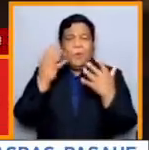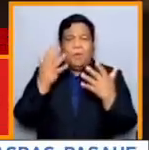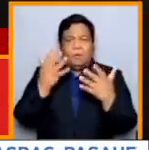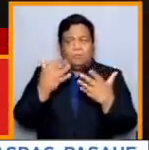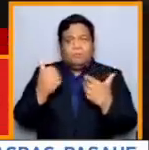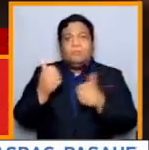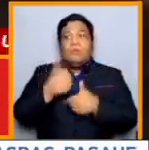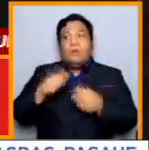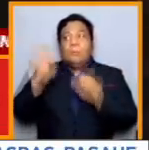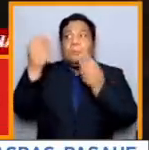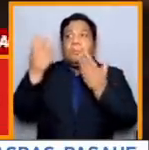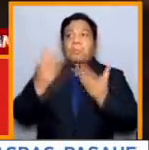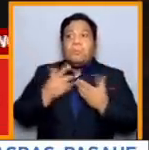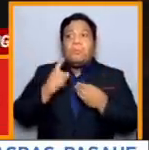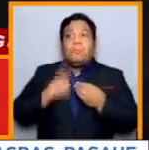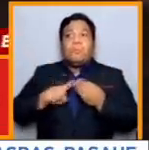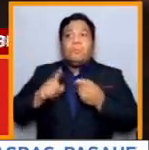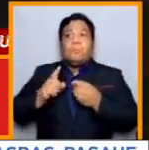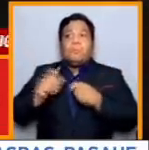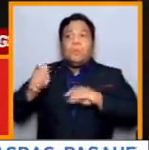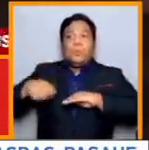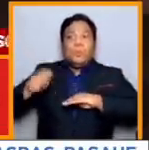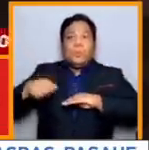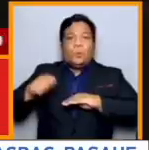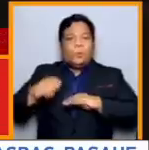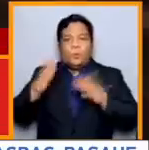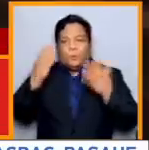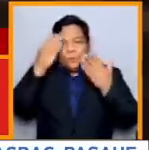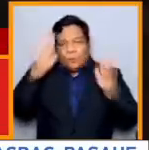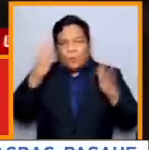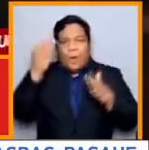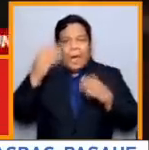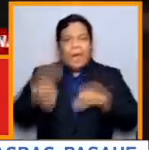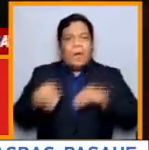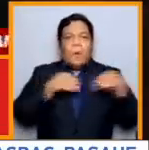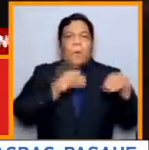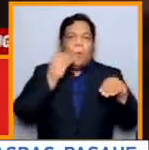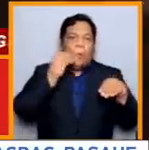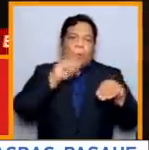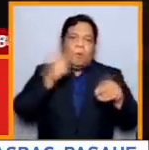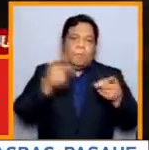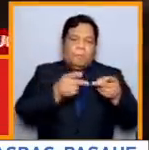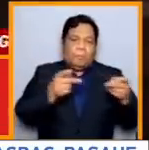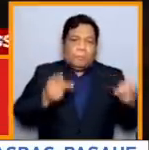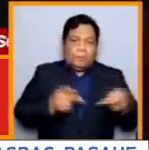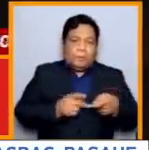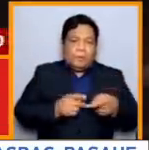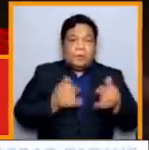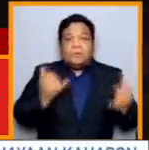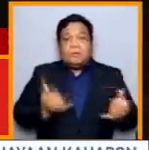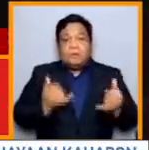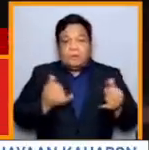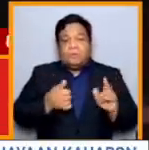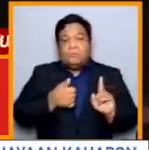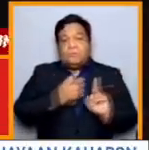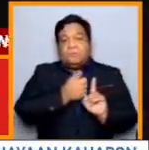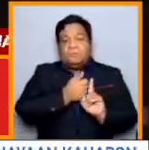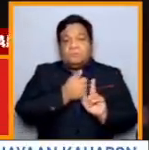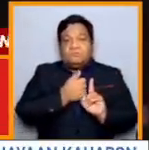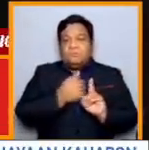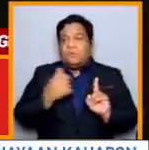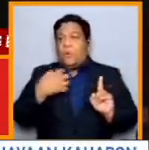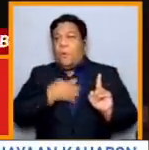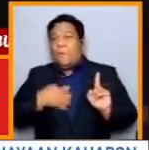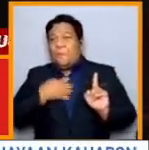sa korte dahil sa ibang lugar na siya nakatira. Ngayong araw, pupunta sa Pasig Police Station ang mga complainant hugni ng